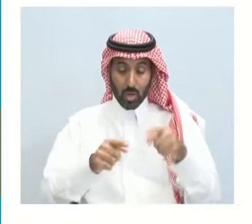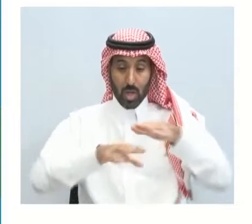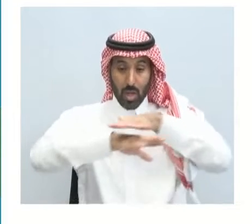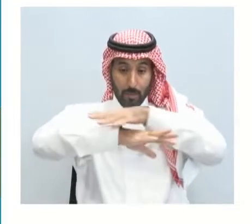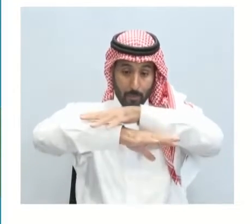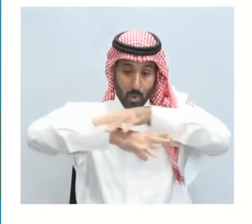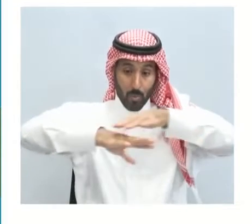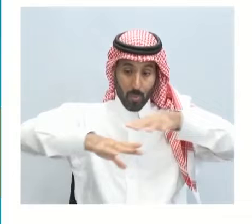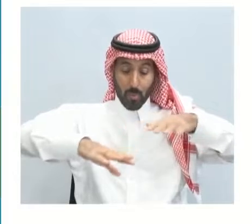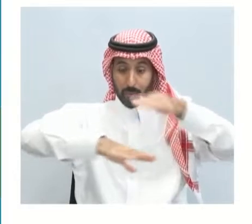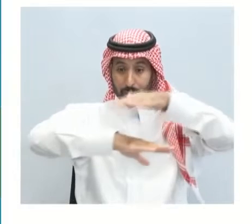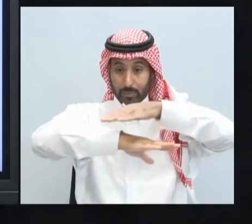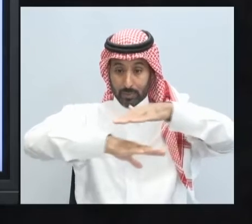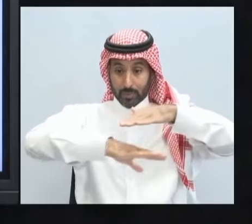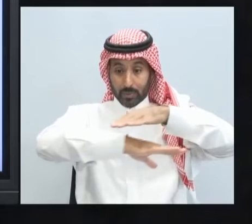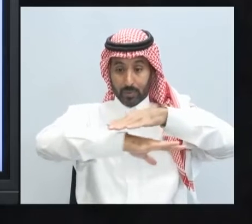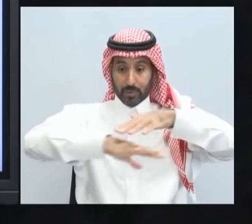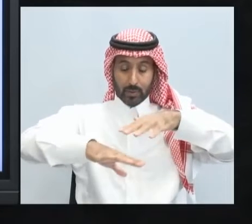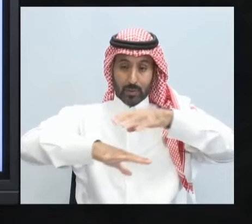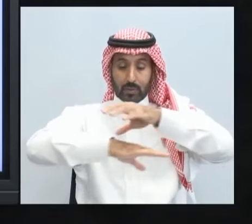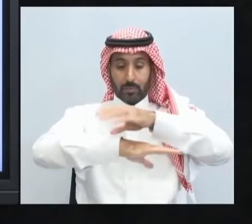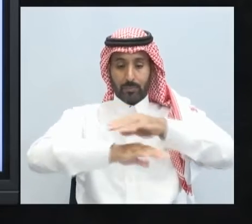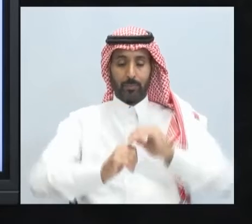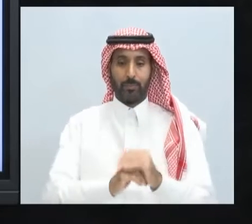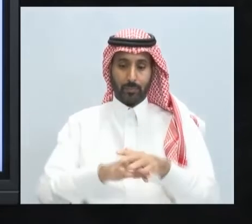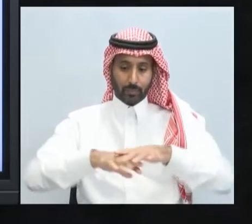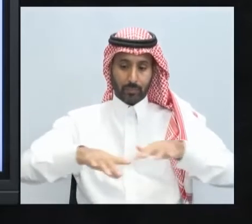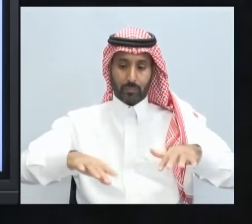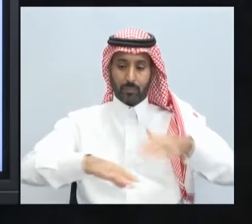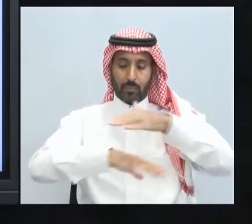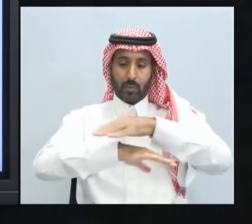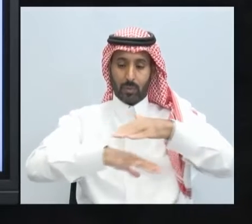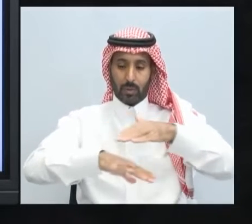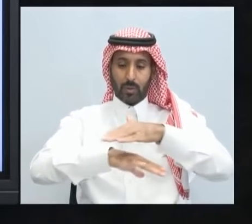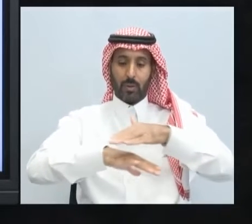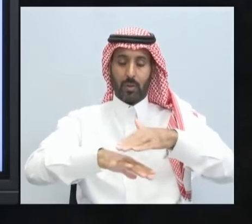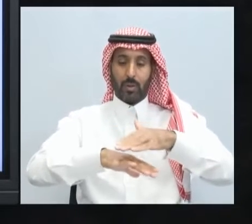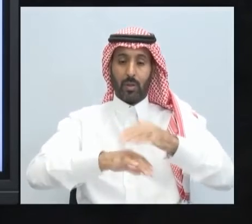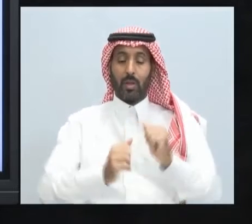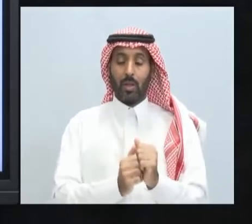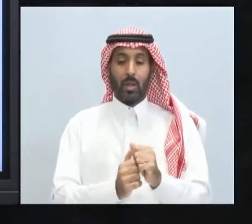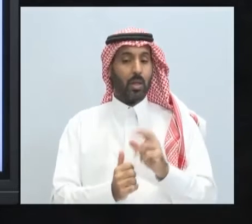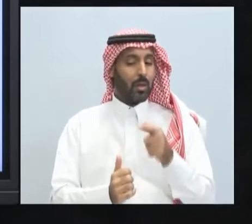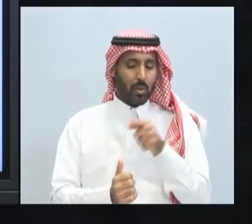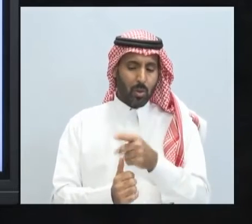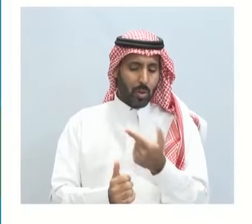على الماء او فوق سطح الماء ثم اكون